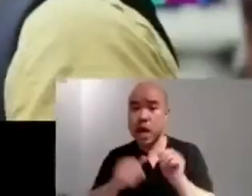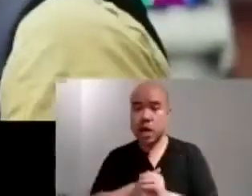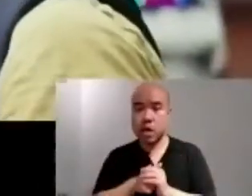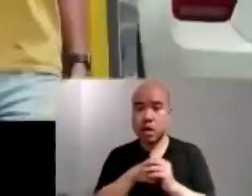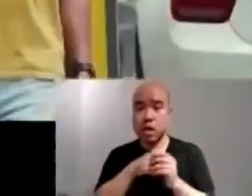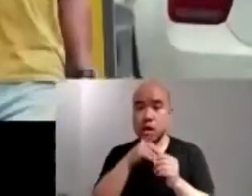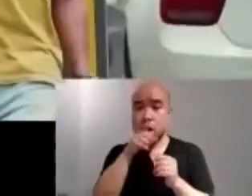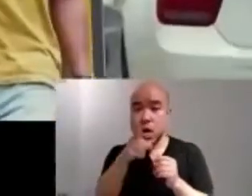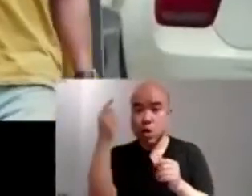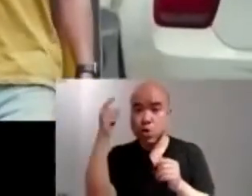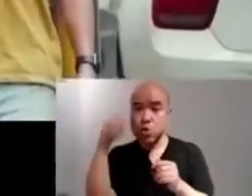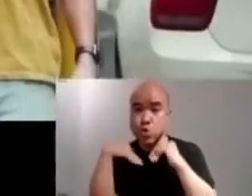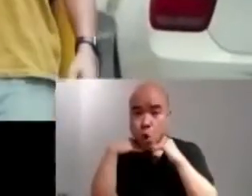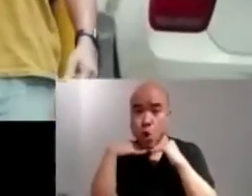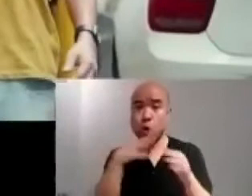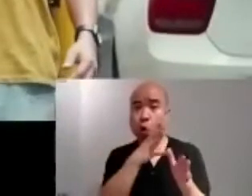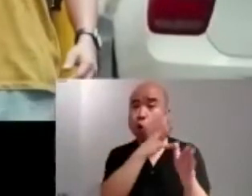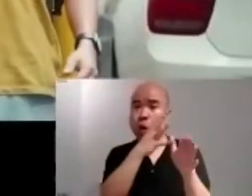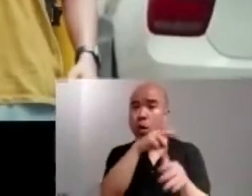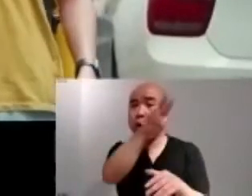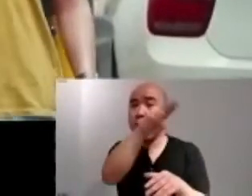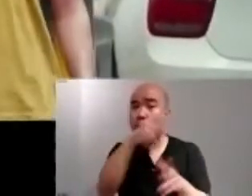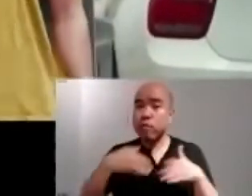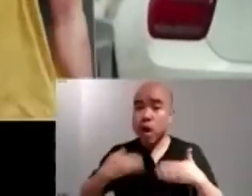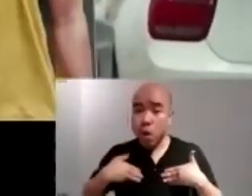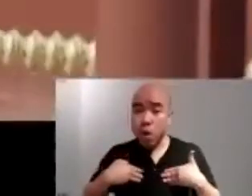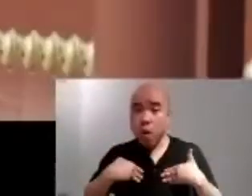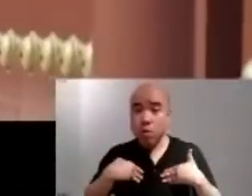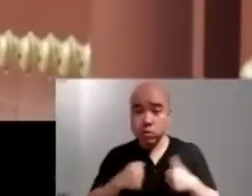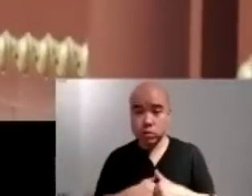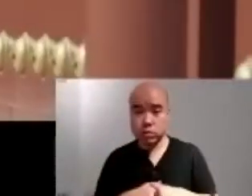会希望透过旅行获得快乐，